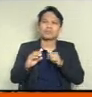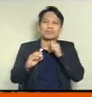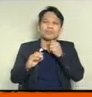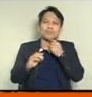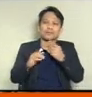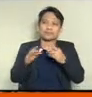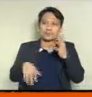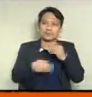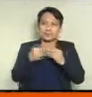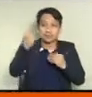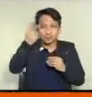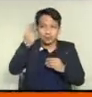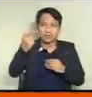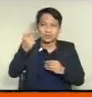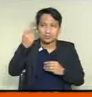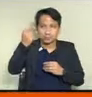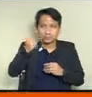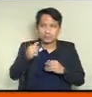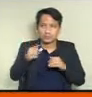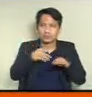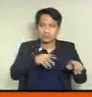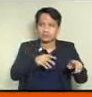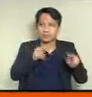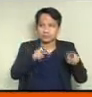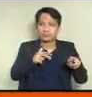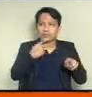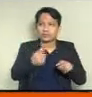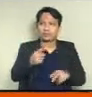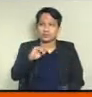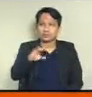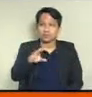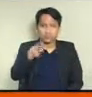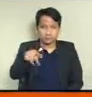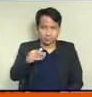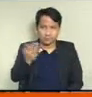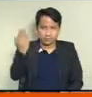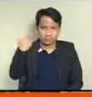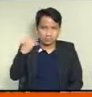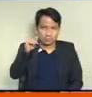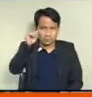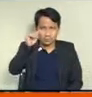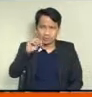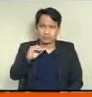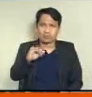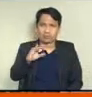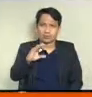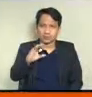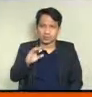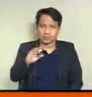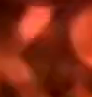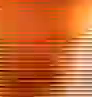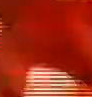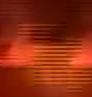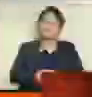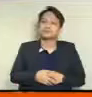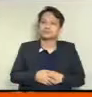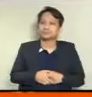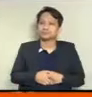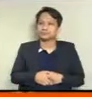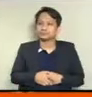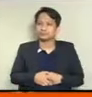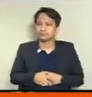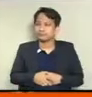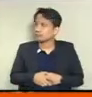pa ni Gamboa, mulat sa pool naman daw ay nasa ilalim sila ng pangangasiwa ni Anyo mula na maging OIC siya ng PNP.